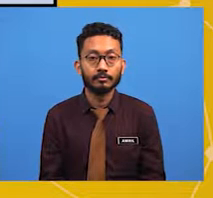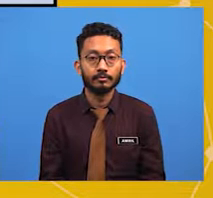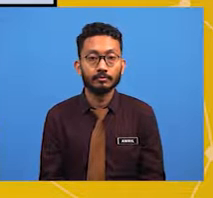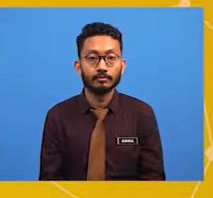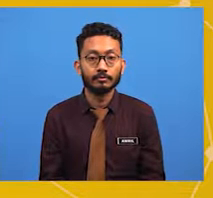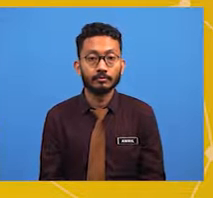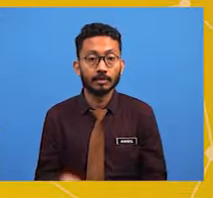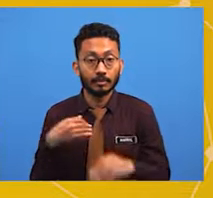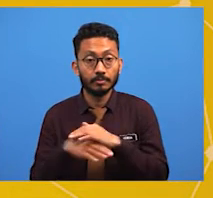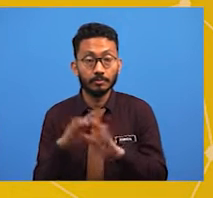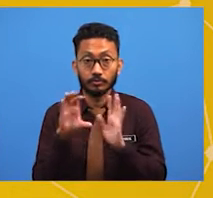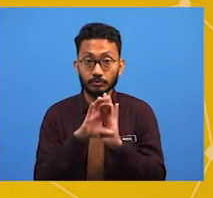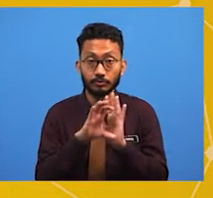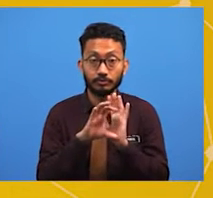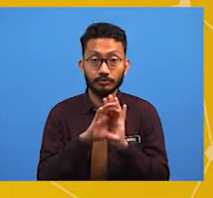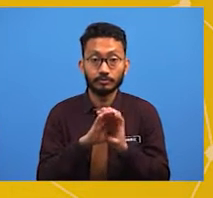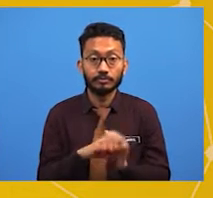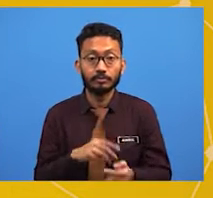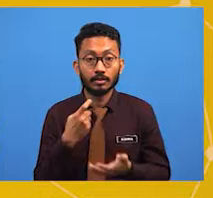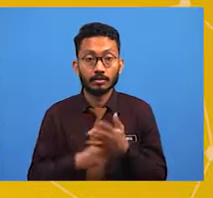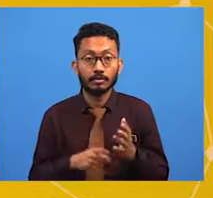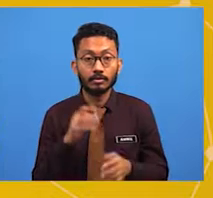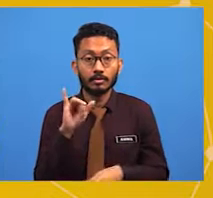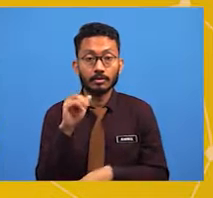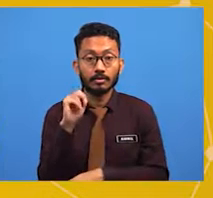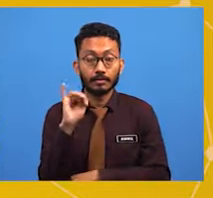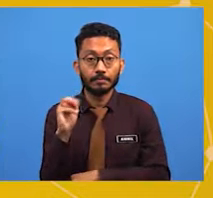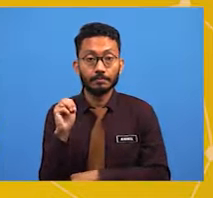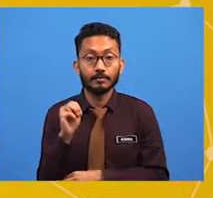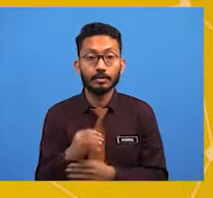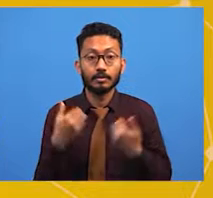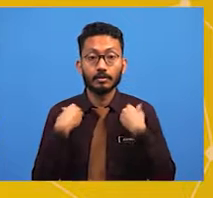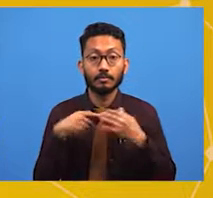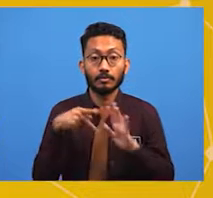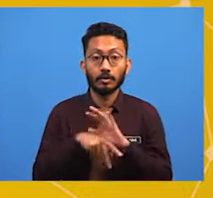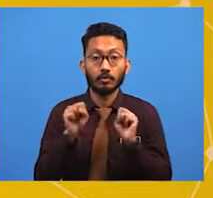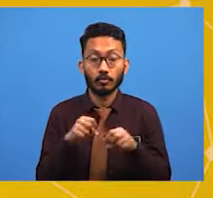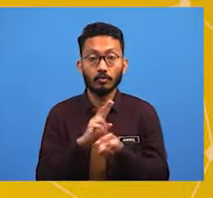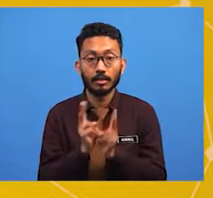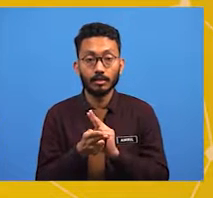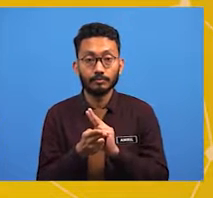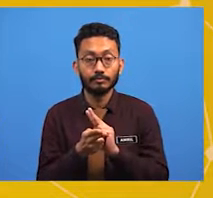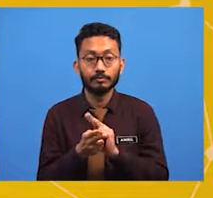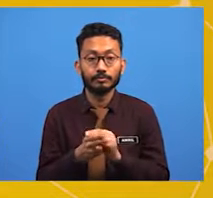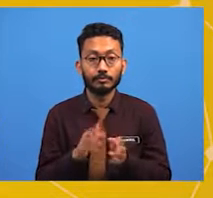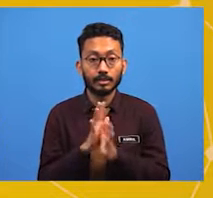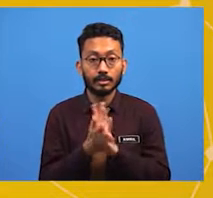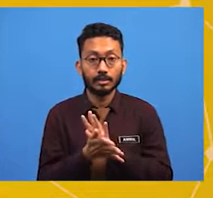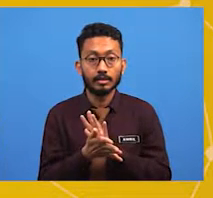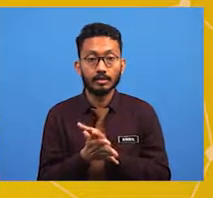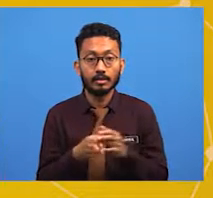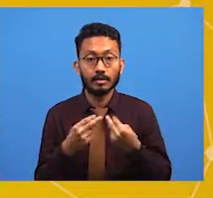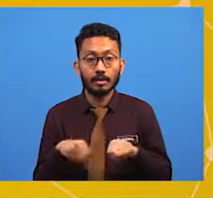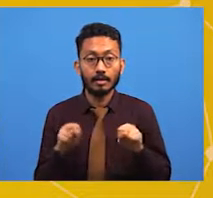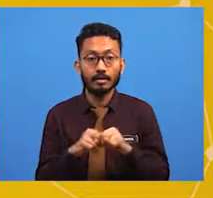Dalam contoh berikut, harga item adalah pemboleh ubah. Maka, nilai yang diberikan adalah